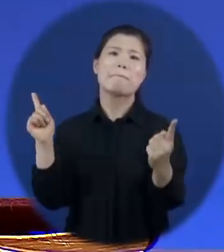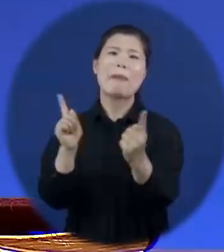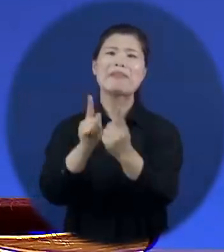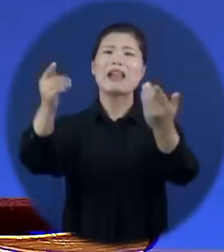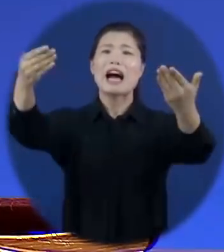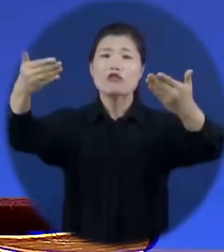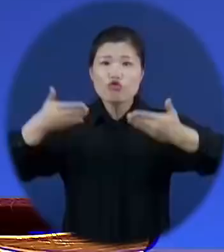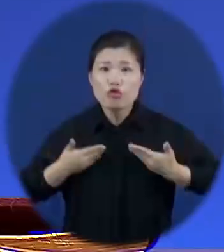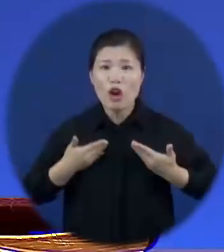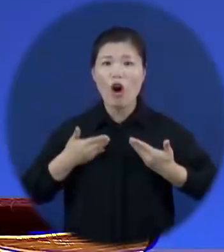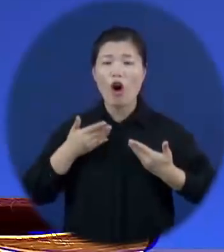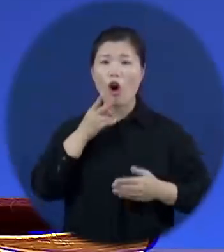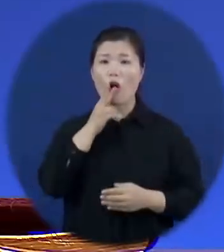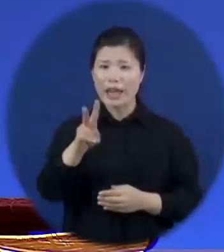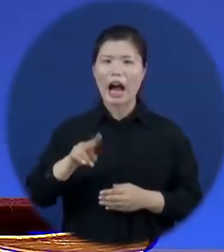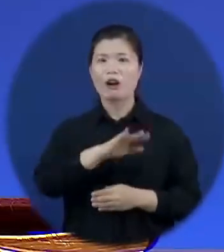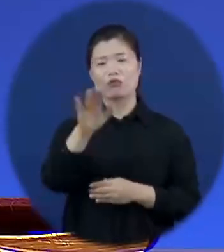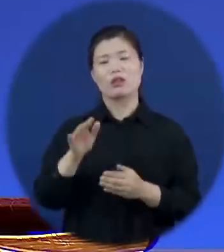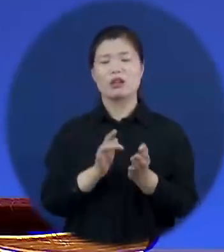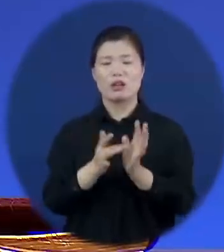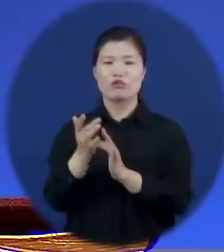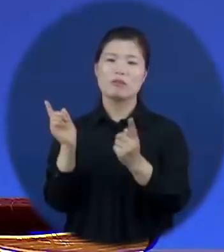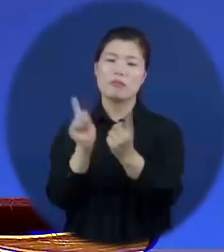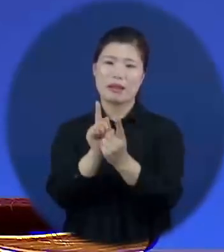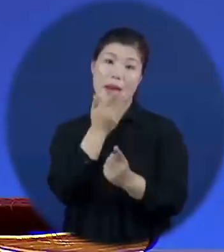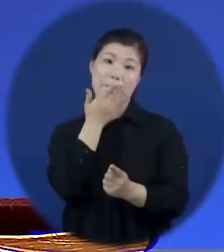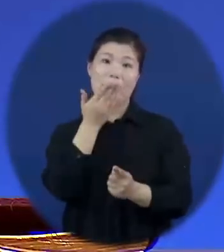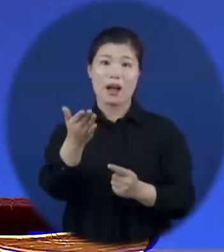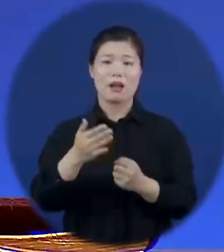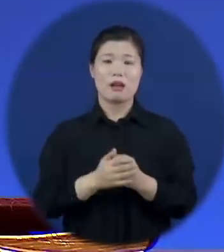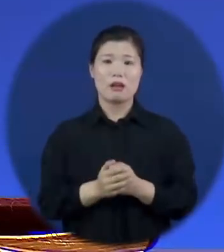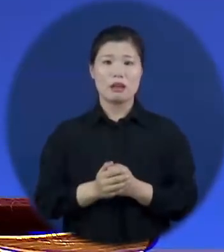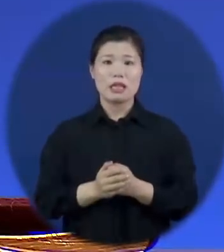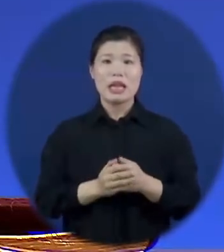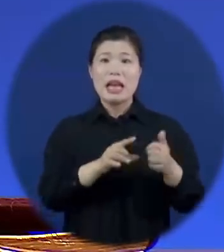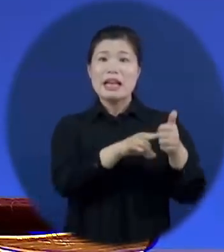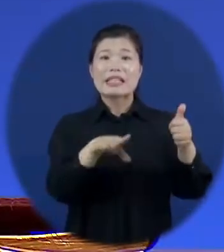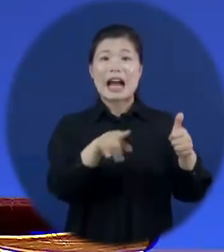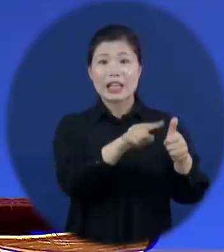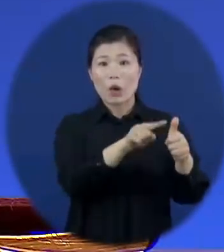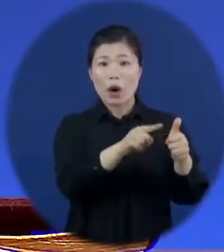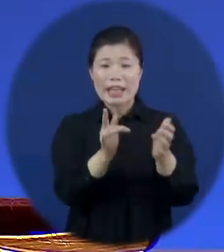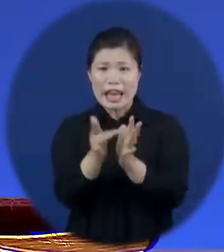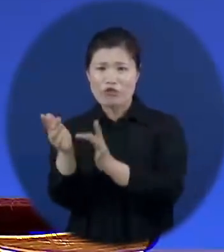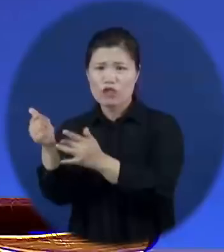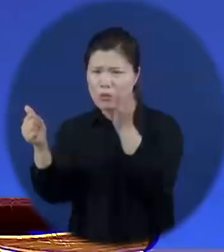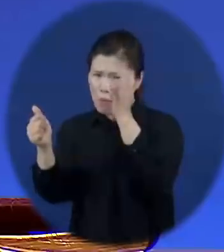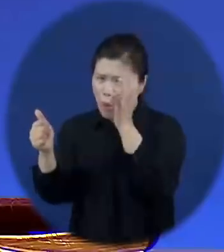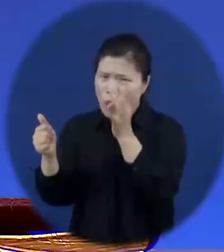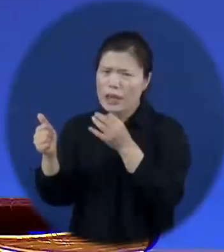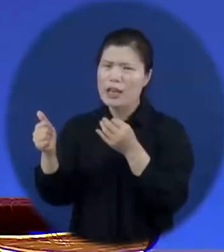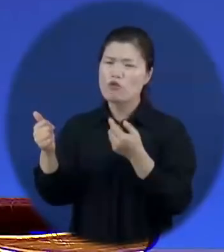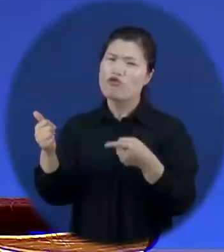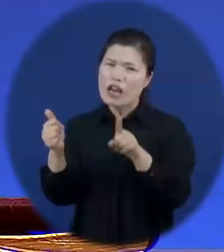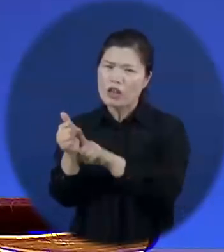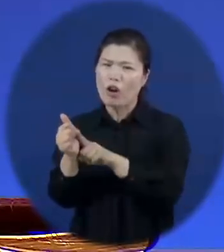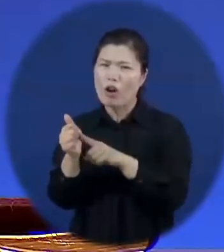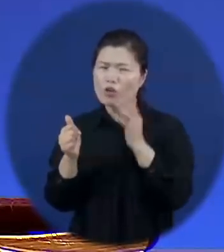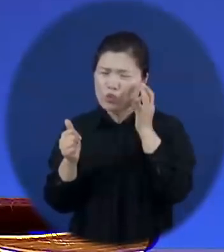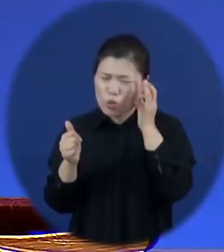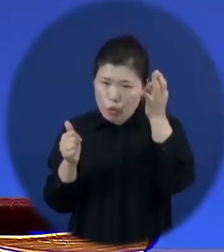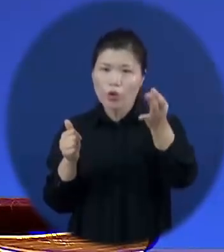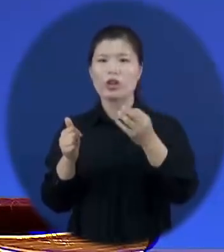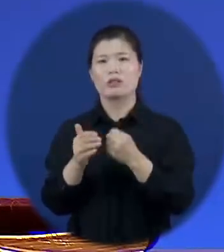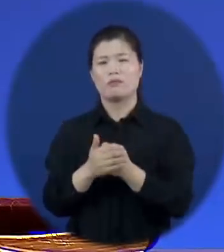만나 주셔야 우리가 예수님을 만날 수 있다는 것입니다. 삭개오가 예수님을 보기 위해 노력했습니다.